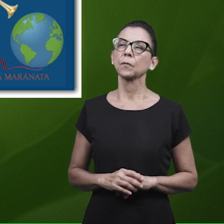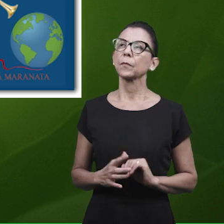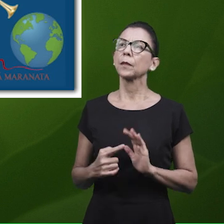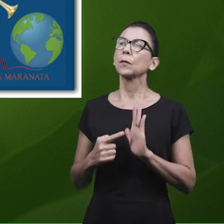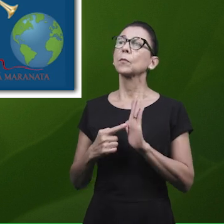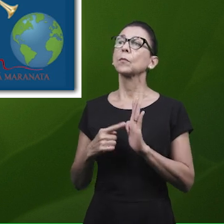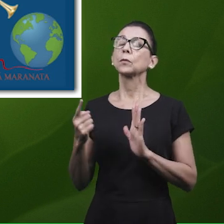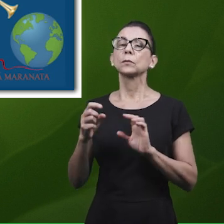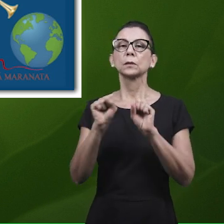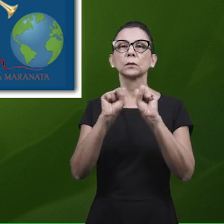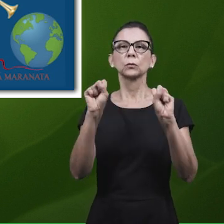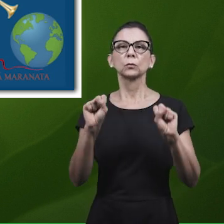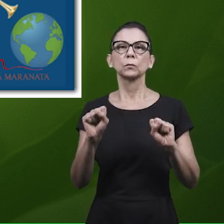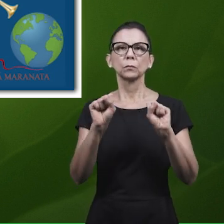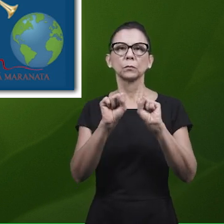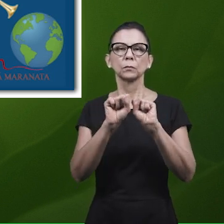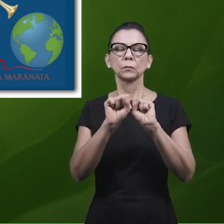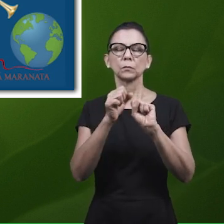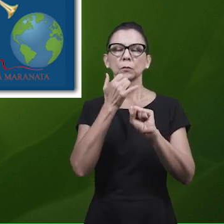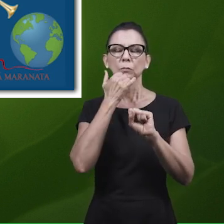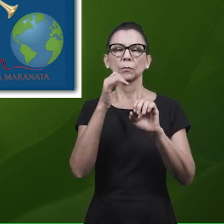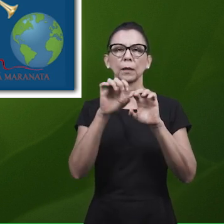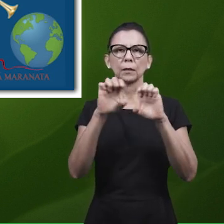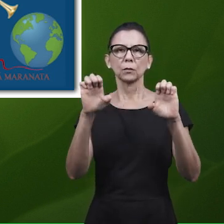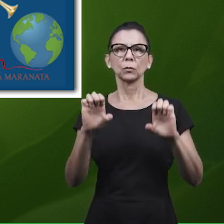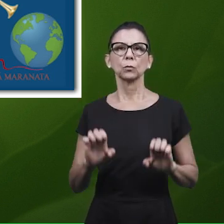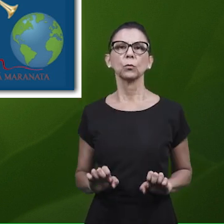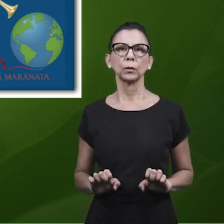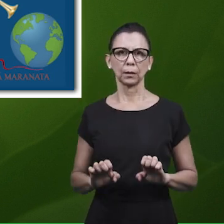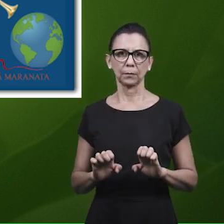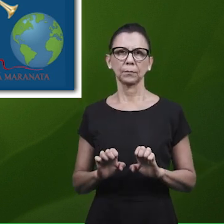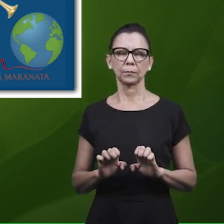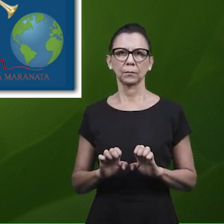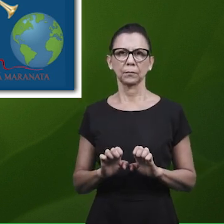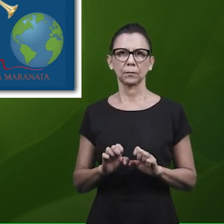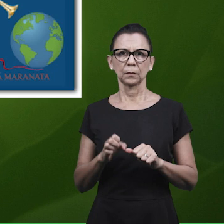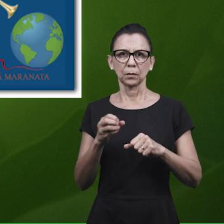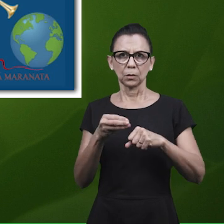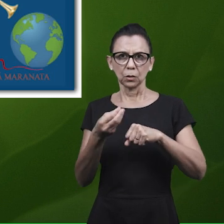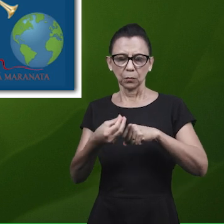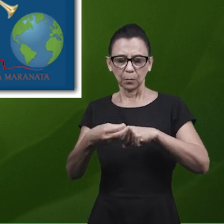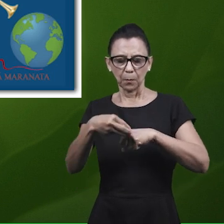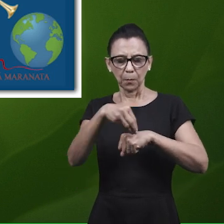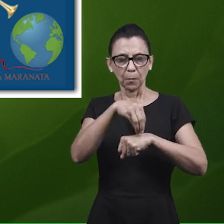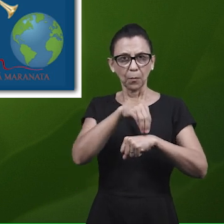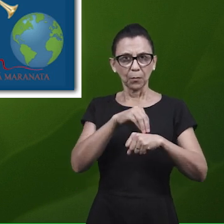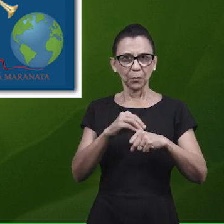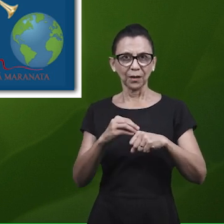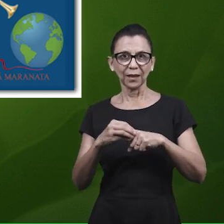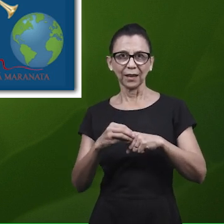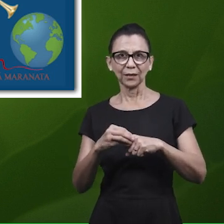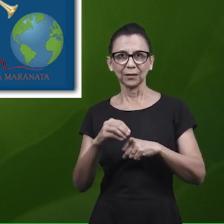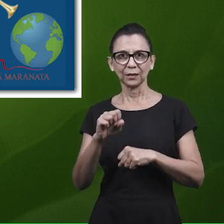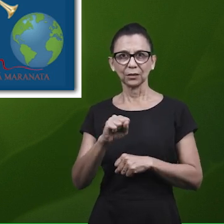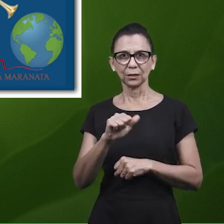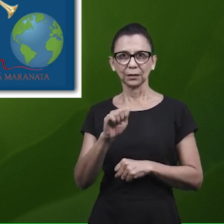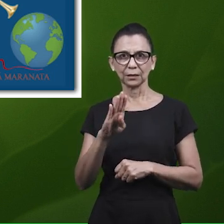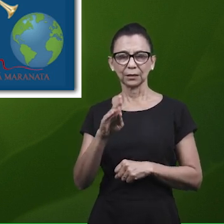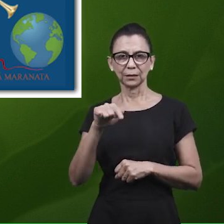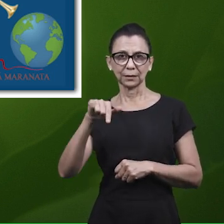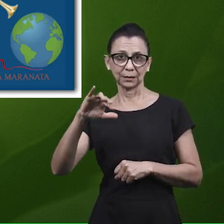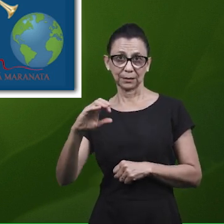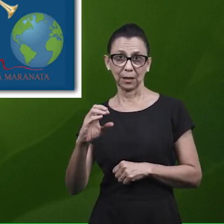premier diapositive montre la structure d'une molécule de savon. Nous avons dans la figure représentée que la